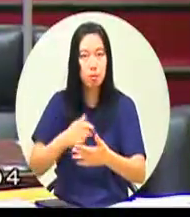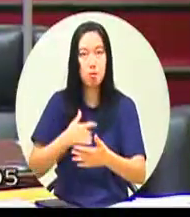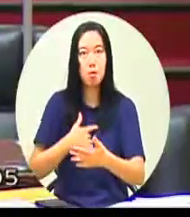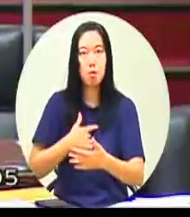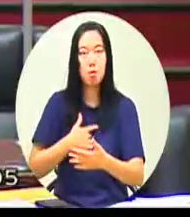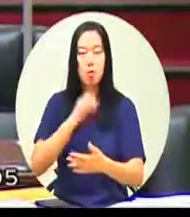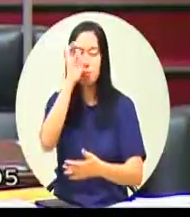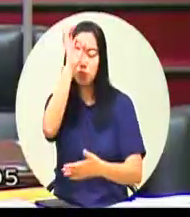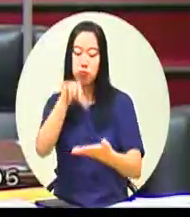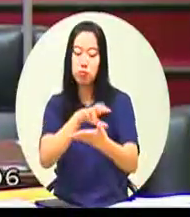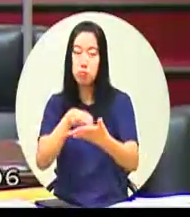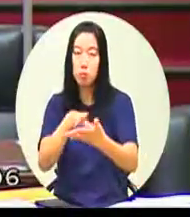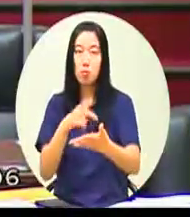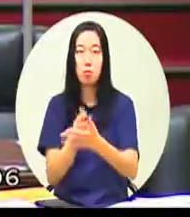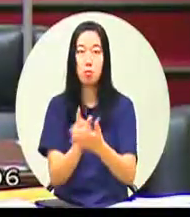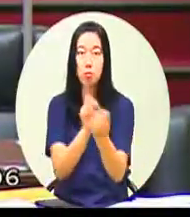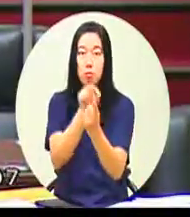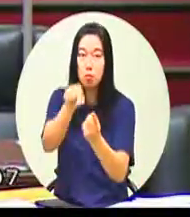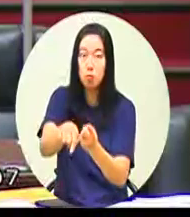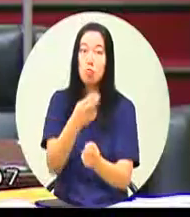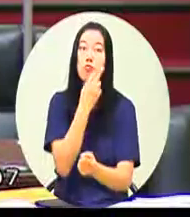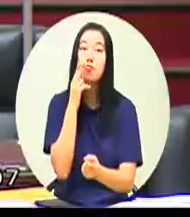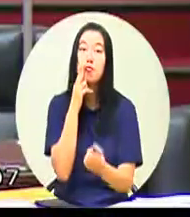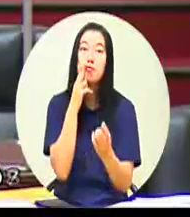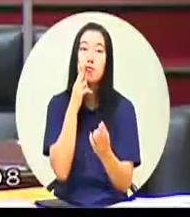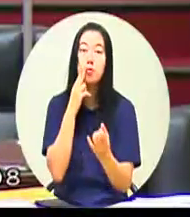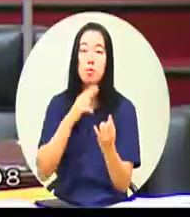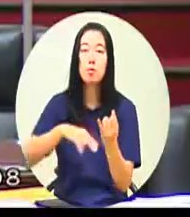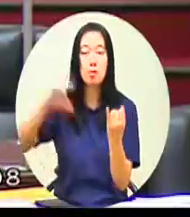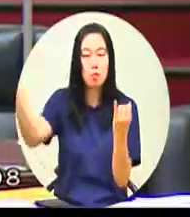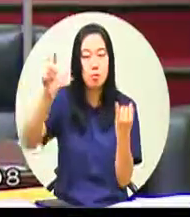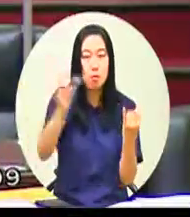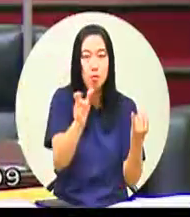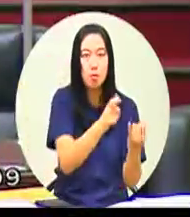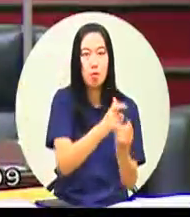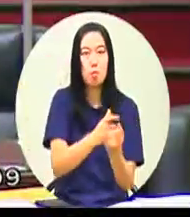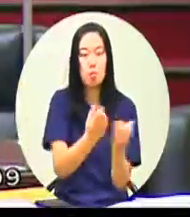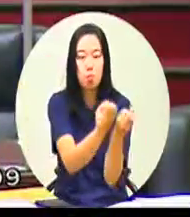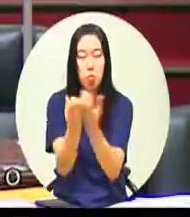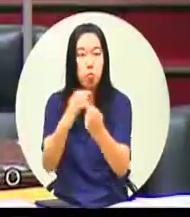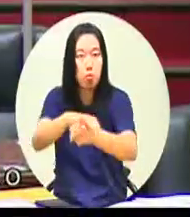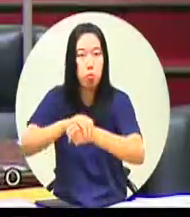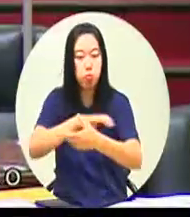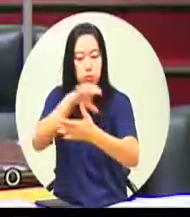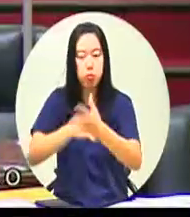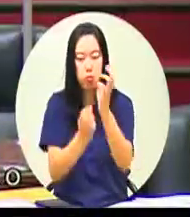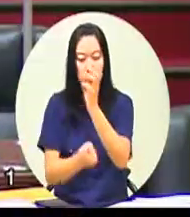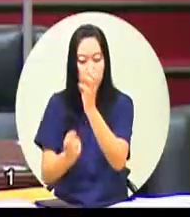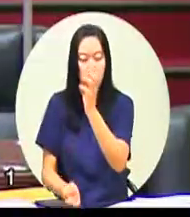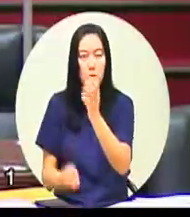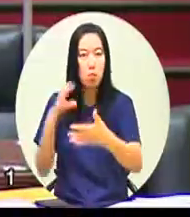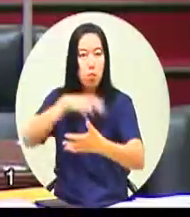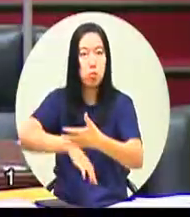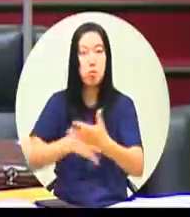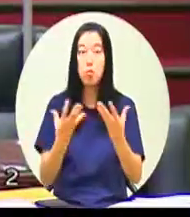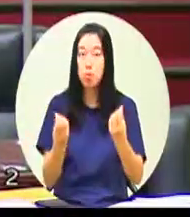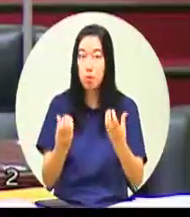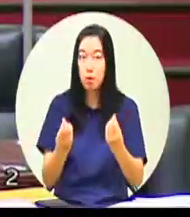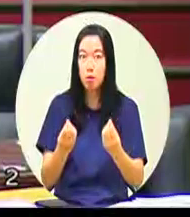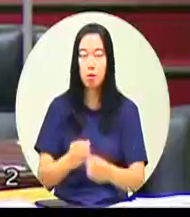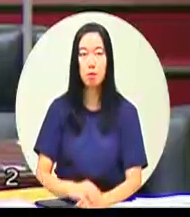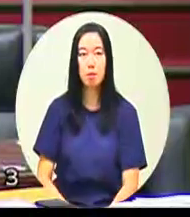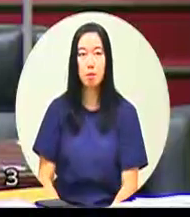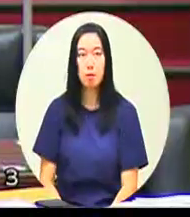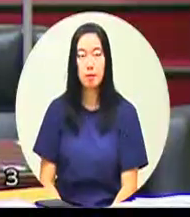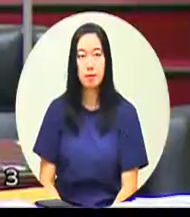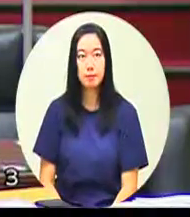到对于这次梅季台风的救灾的这个内容呢，有涵盖在里面。我